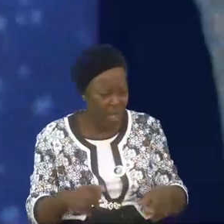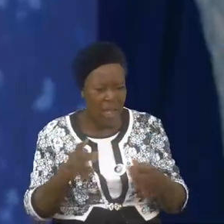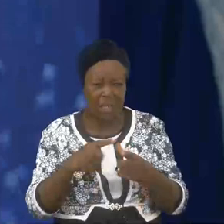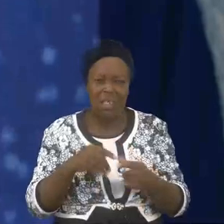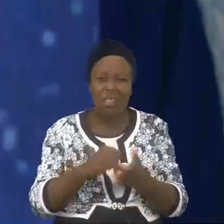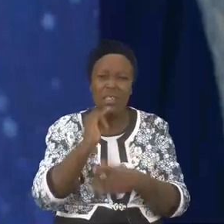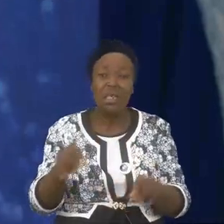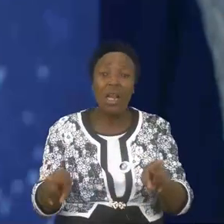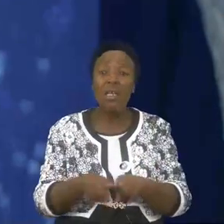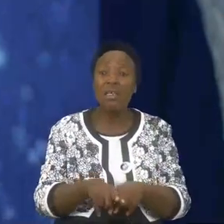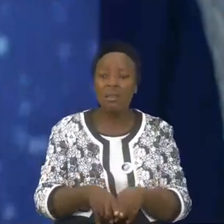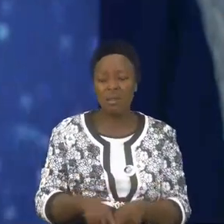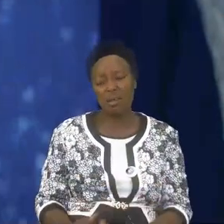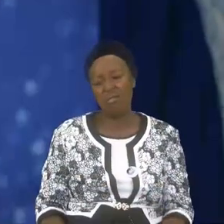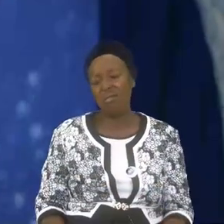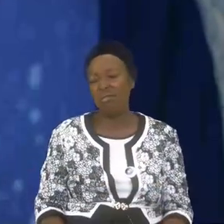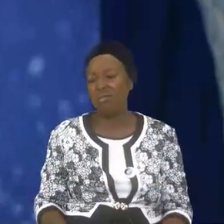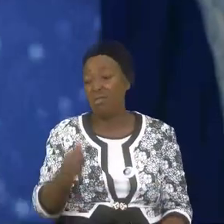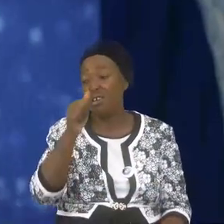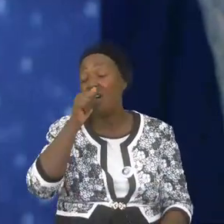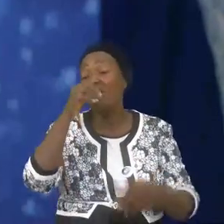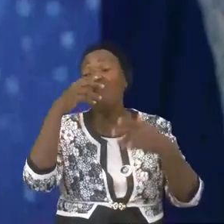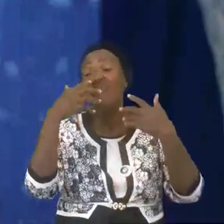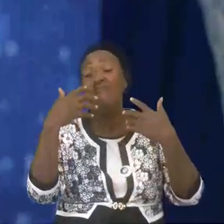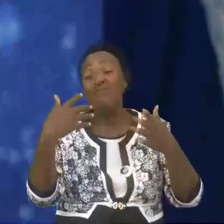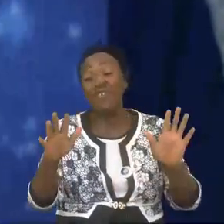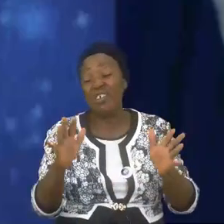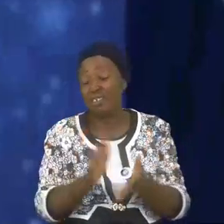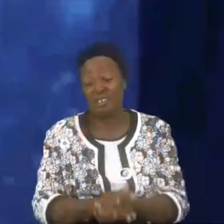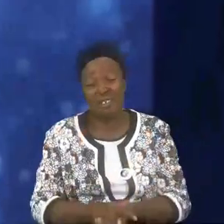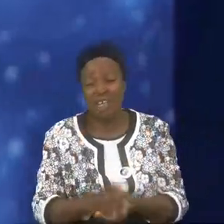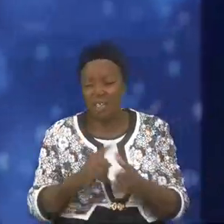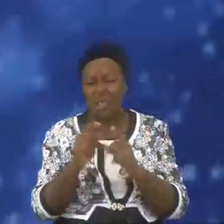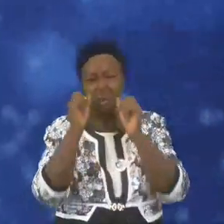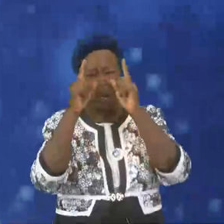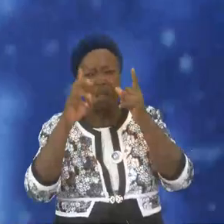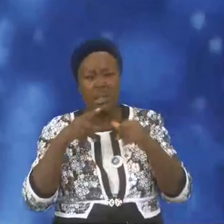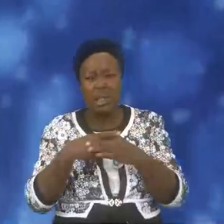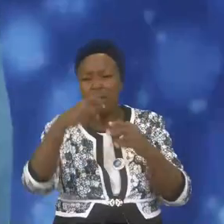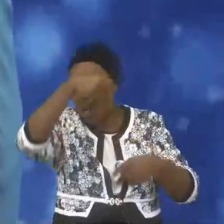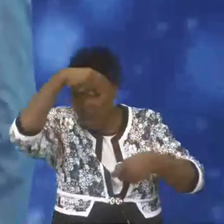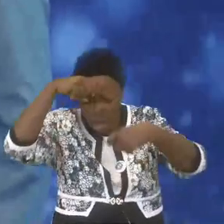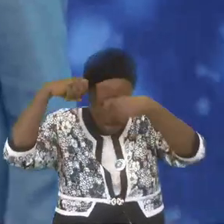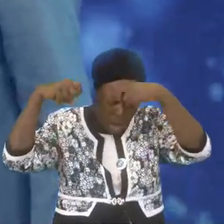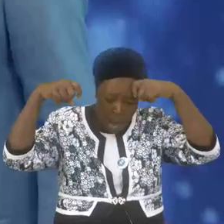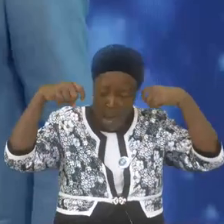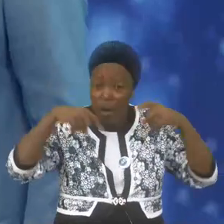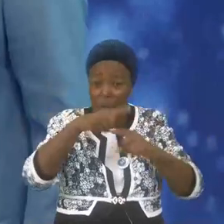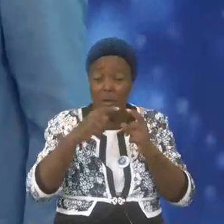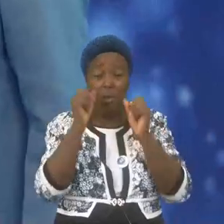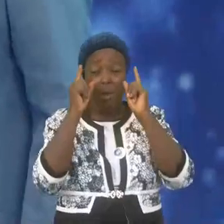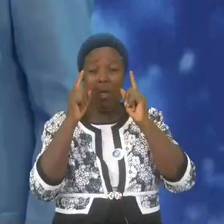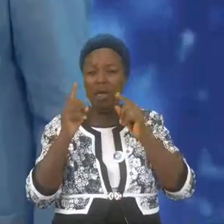Et c'est comme si je suis foutu. Tu te réveilles. Et tu suais quand tu t'es réveillé. Parce